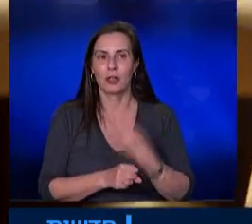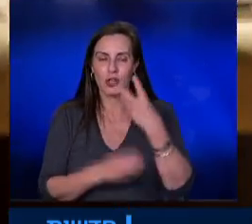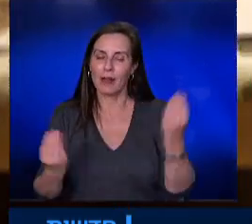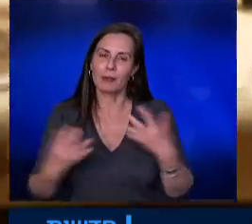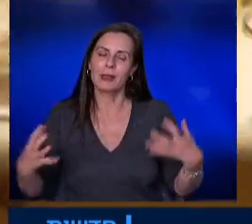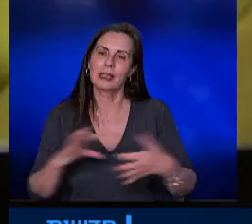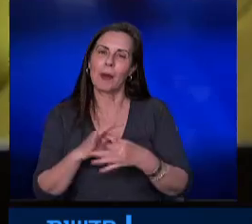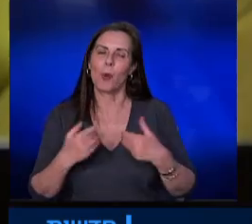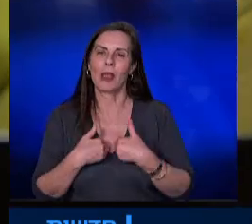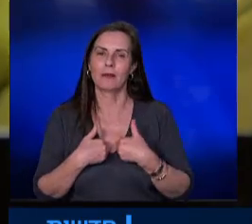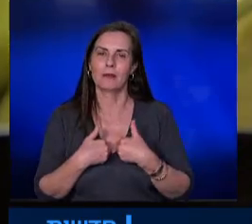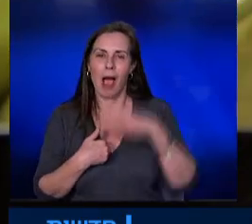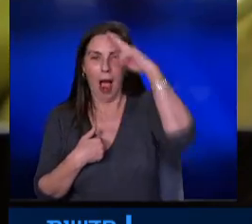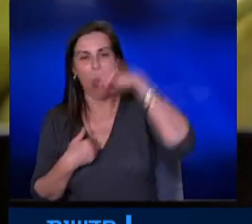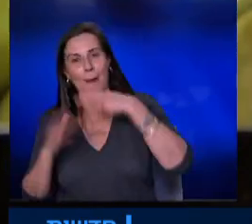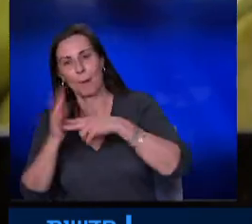התחברו אצלי.